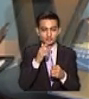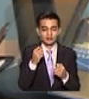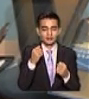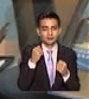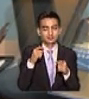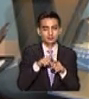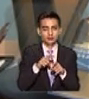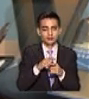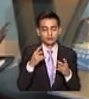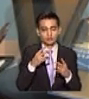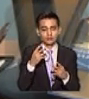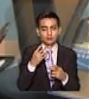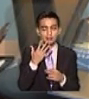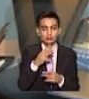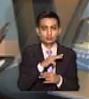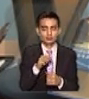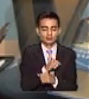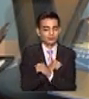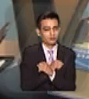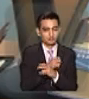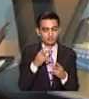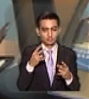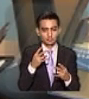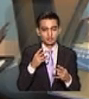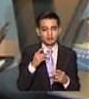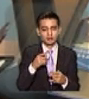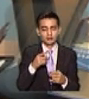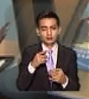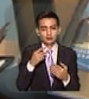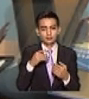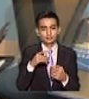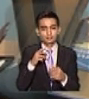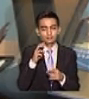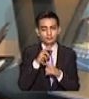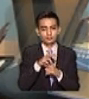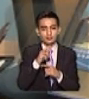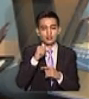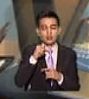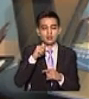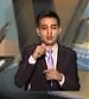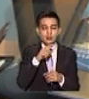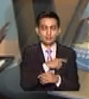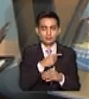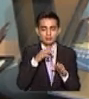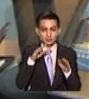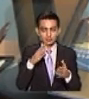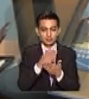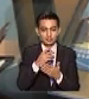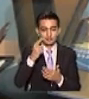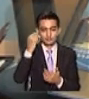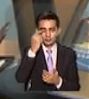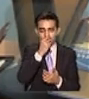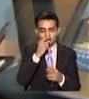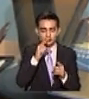применить элементарно, который продается без рецептурной продажи в аптечной сети, это увлажняющие капельки и капельки, питающие для